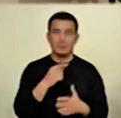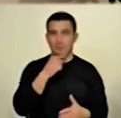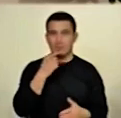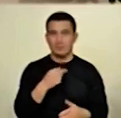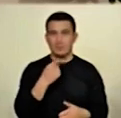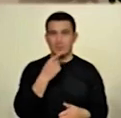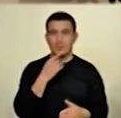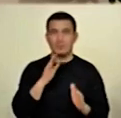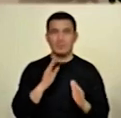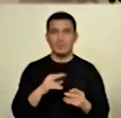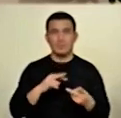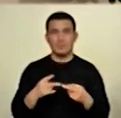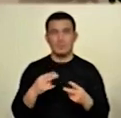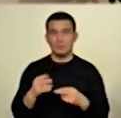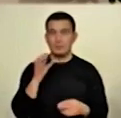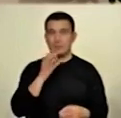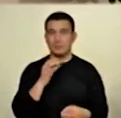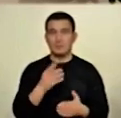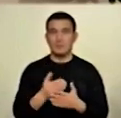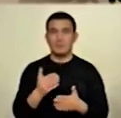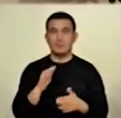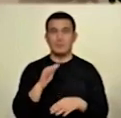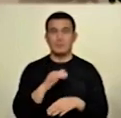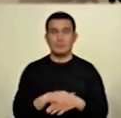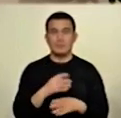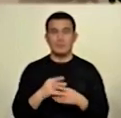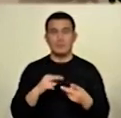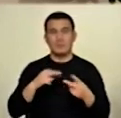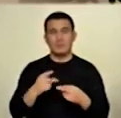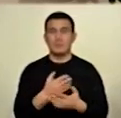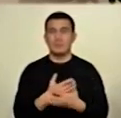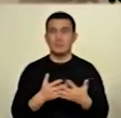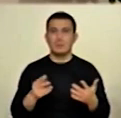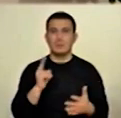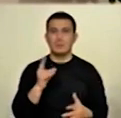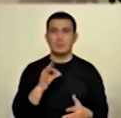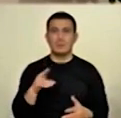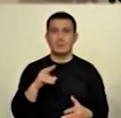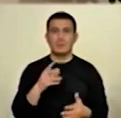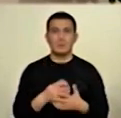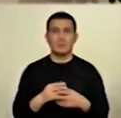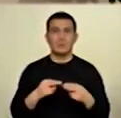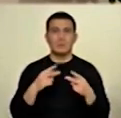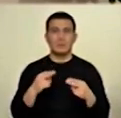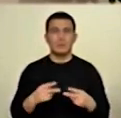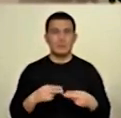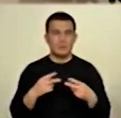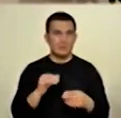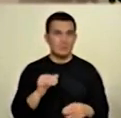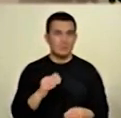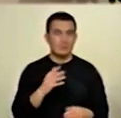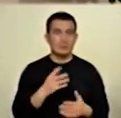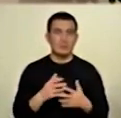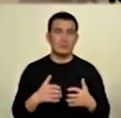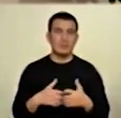o'zgartirib chiqyapmiz ma'lumotlar. Lekin aslida buni orqasida juda ham ko'p kodlar o'zgarmoqda. Bu kodlarni WordPress platformasi o'z